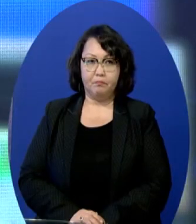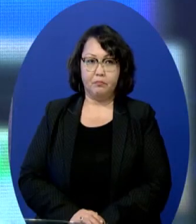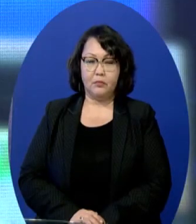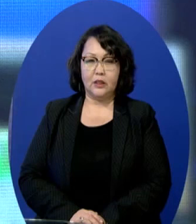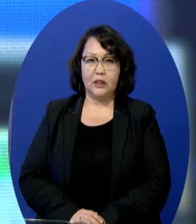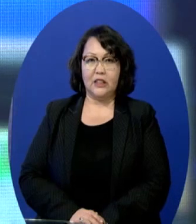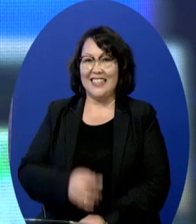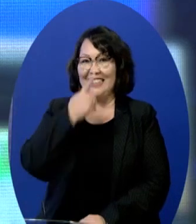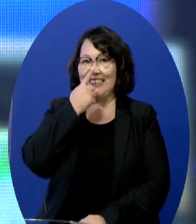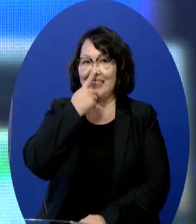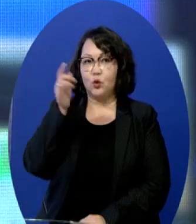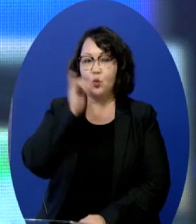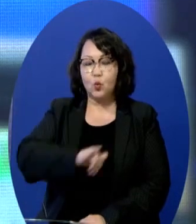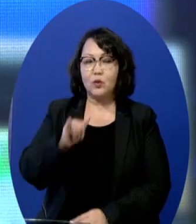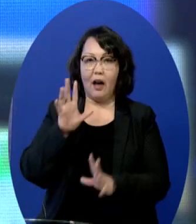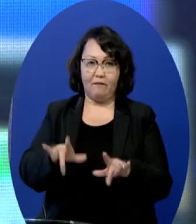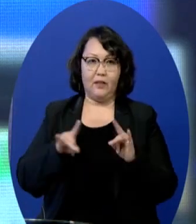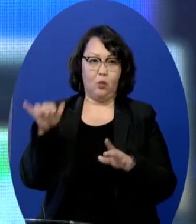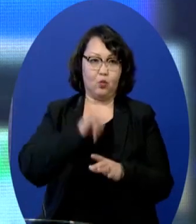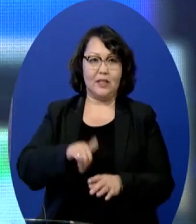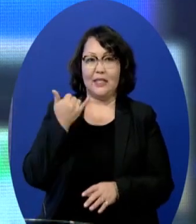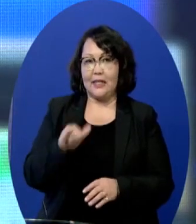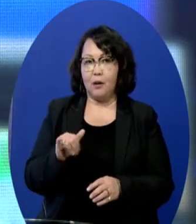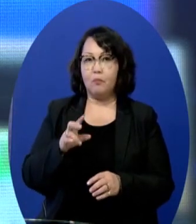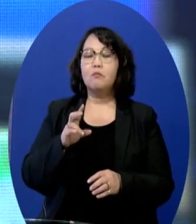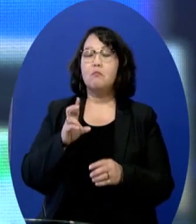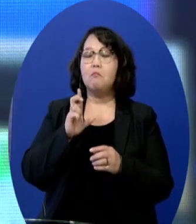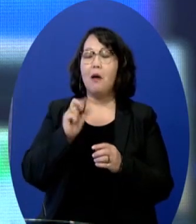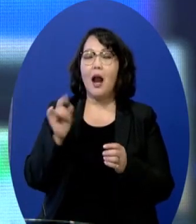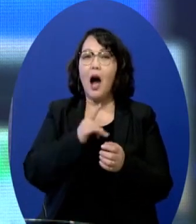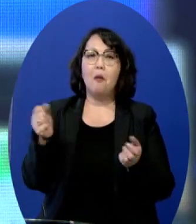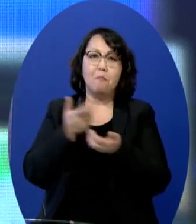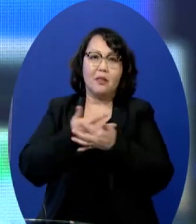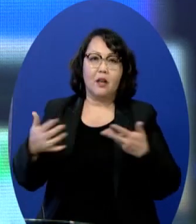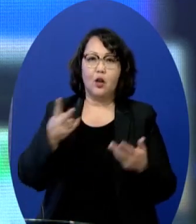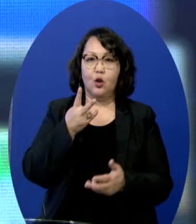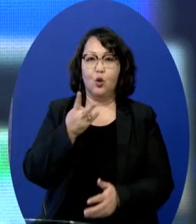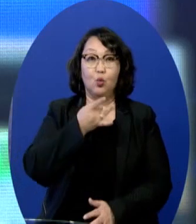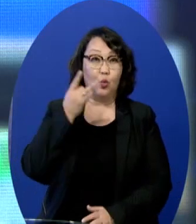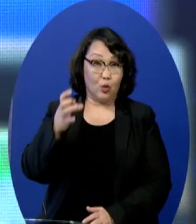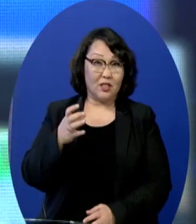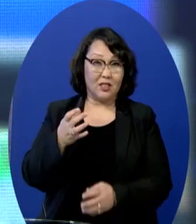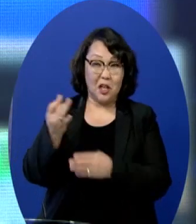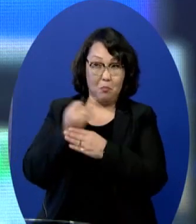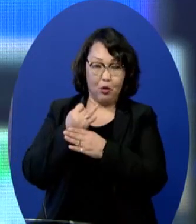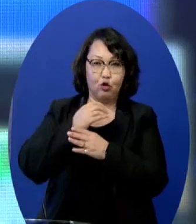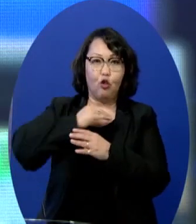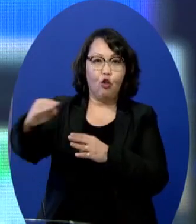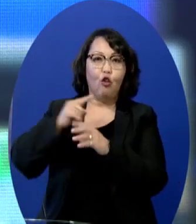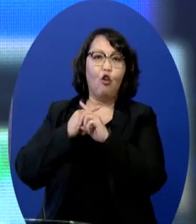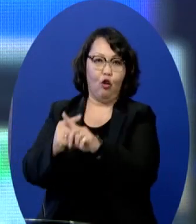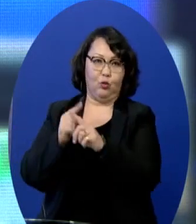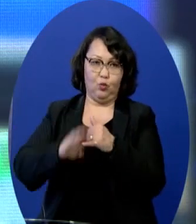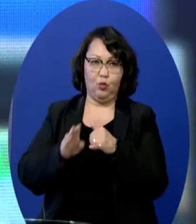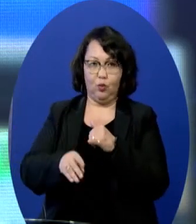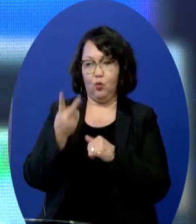Бүгд найрамдах хятад ард улс Австралийн зарим төрлийн бараа бүтээгдэхүүний тэр дундаа нүүрсний импортод хориг тавьсан тухай мэдээлэл сүүлийн өдрүүдэд олон улсад